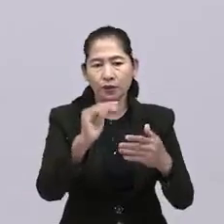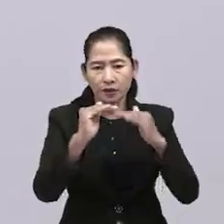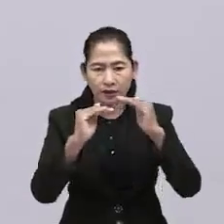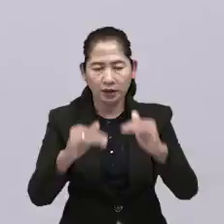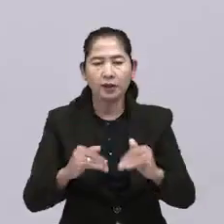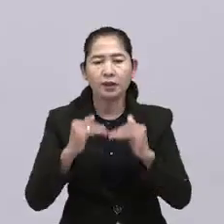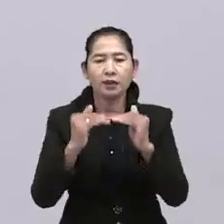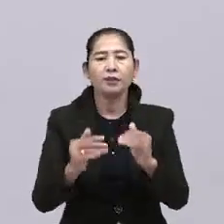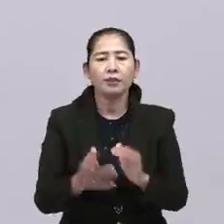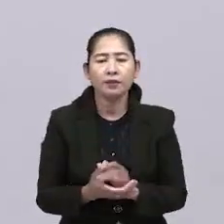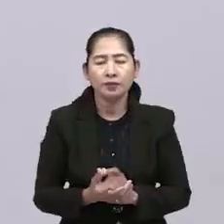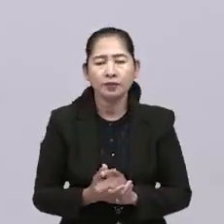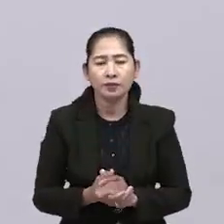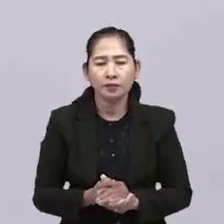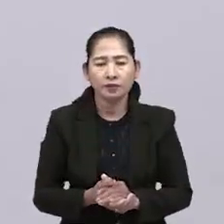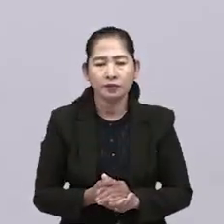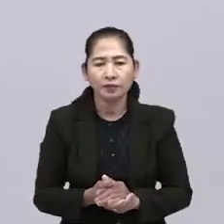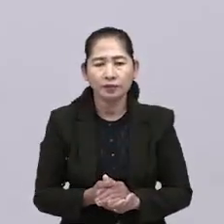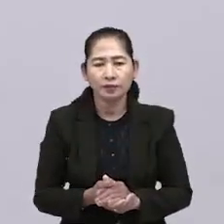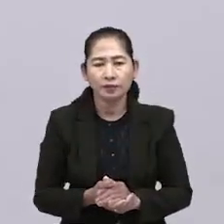ណាកូនណា